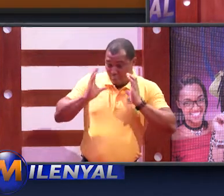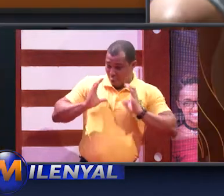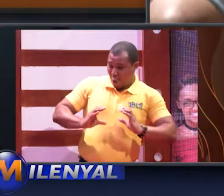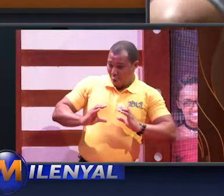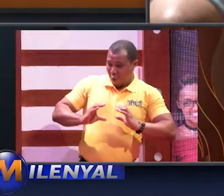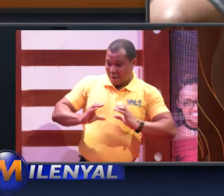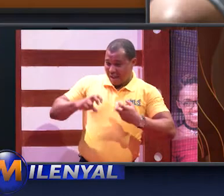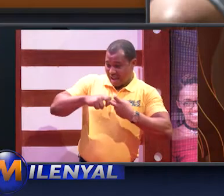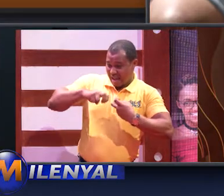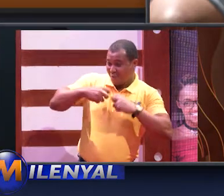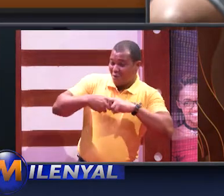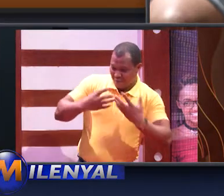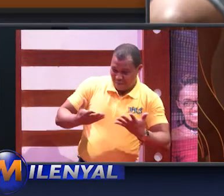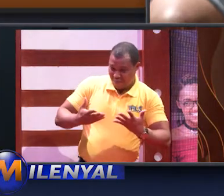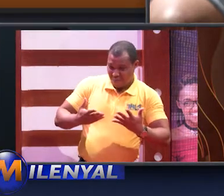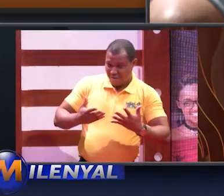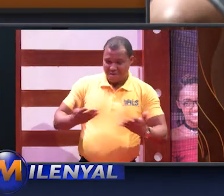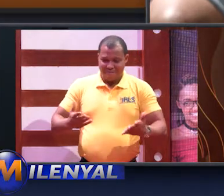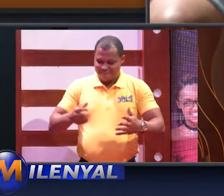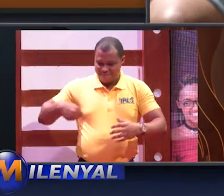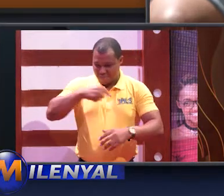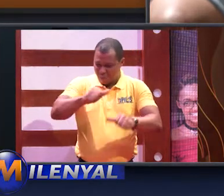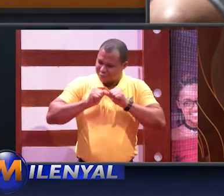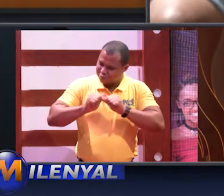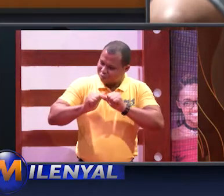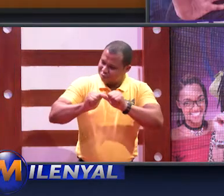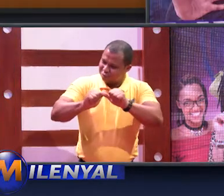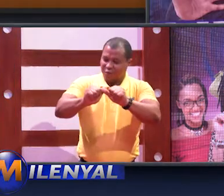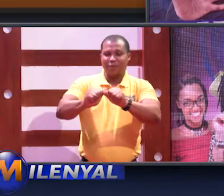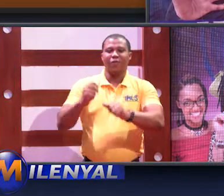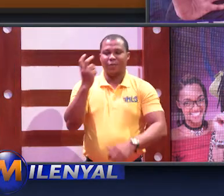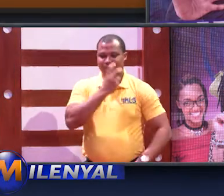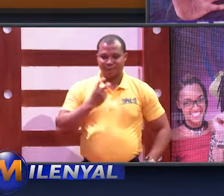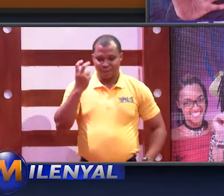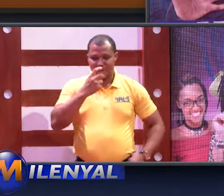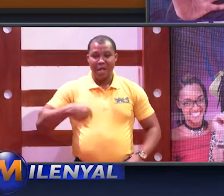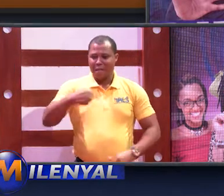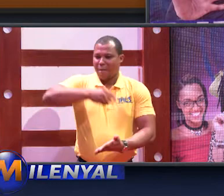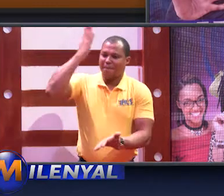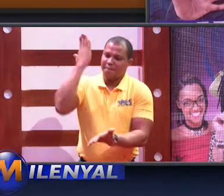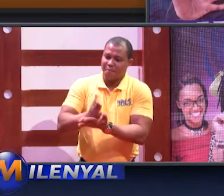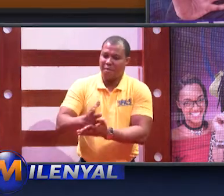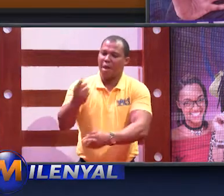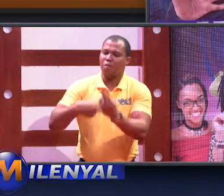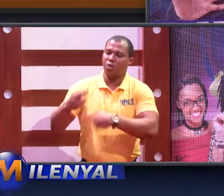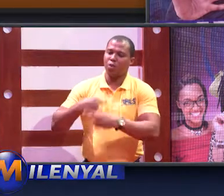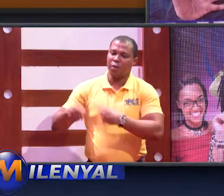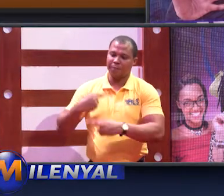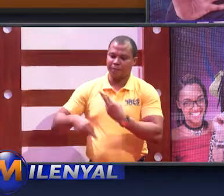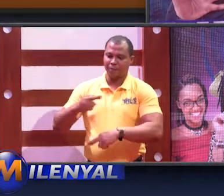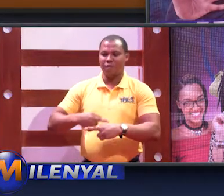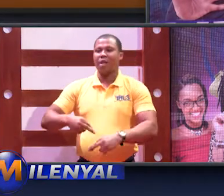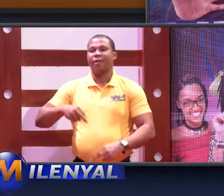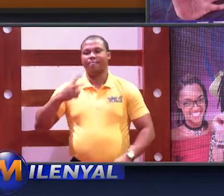que donc et n'a continuer ces paroles là n'a prend on pause n'a tourné tout de suite